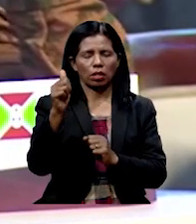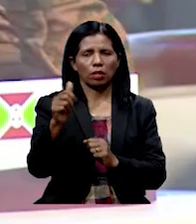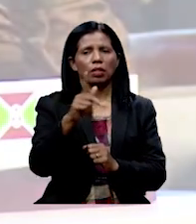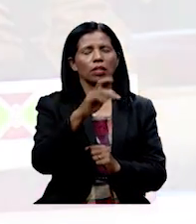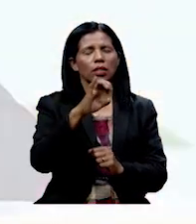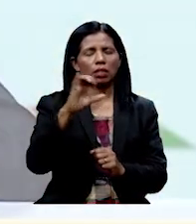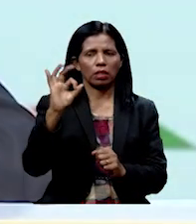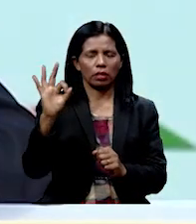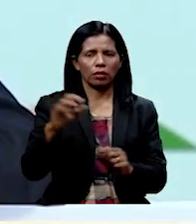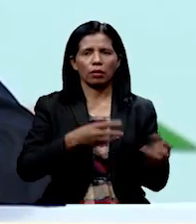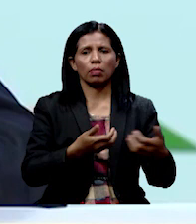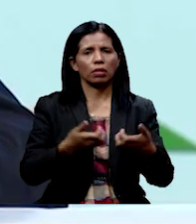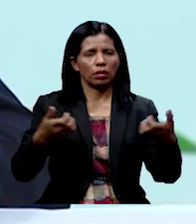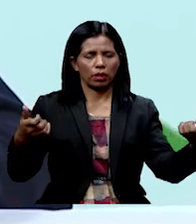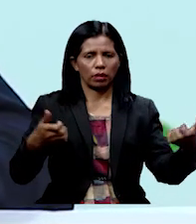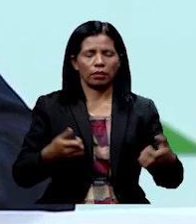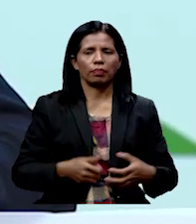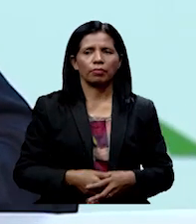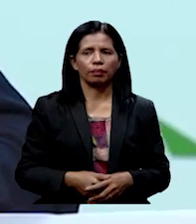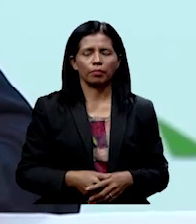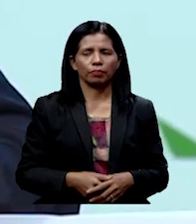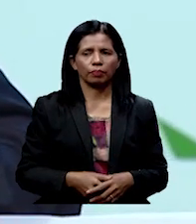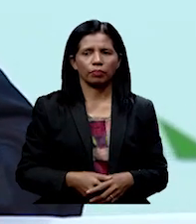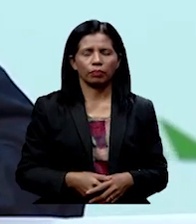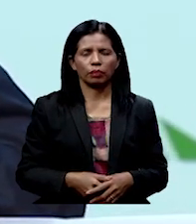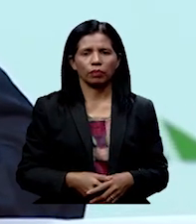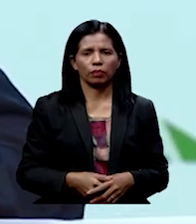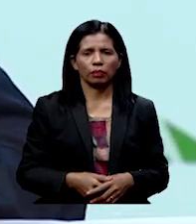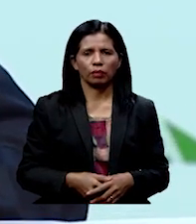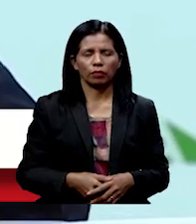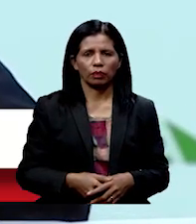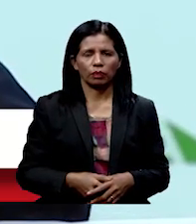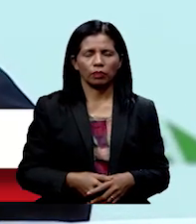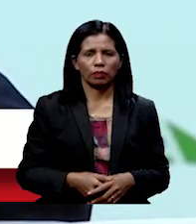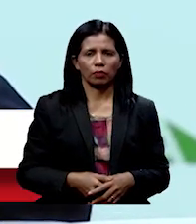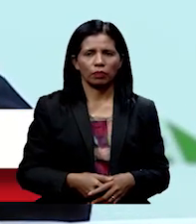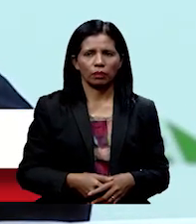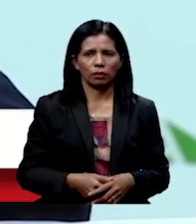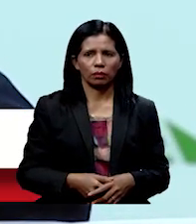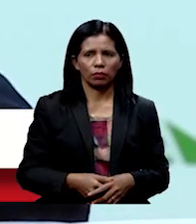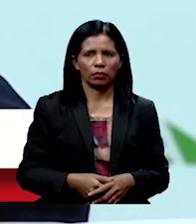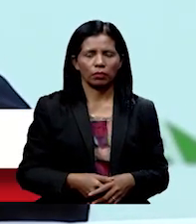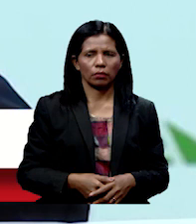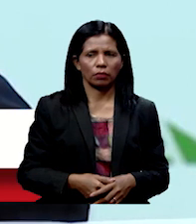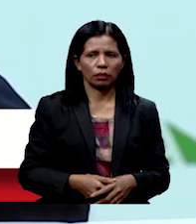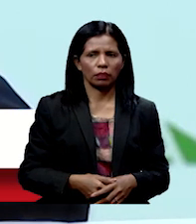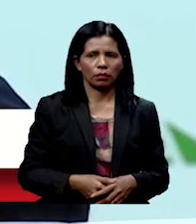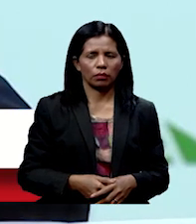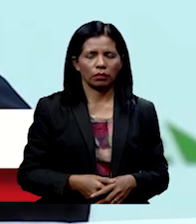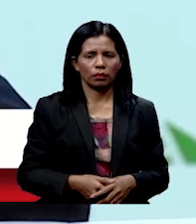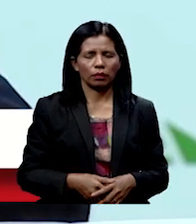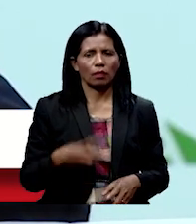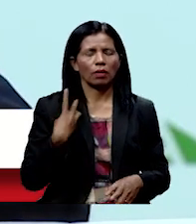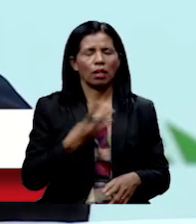Rússia. Согласны с вами в том, что все противоречия должны решаться в ходе переговоров. Но проблема-то заключается в том, что...